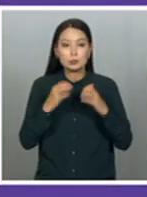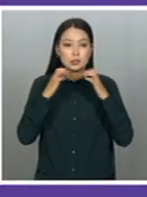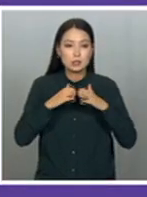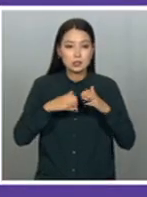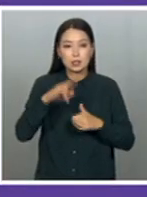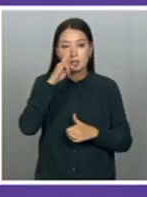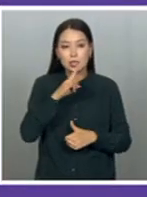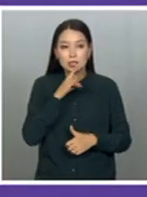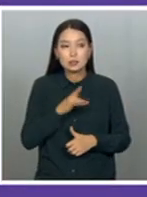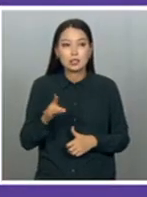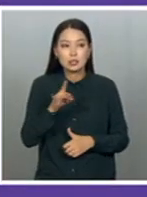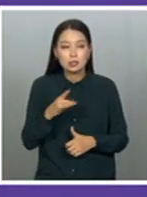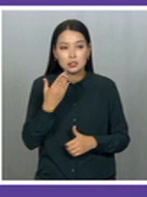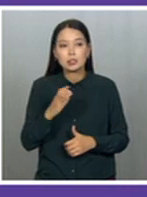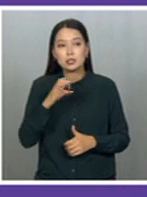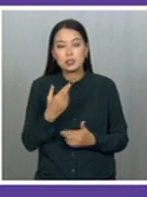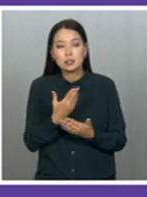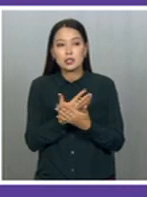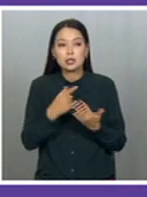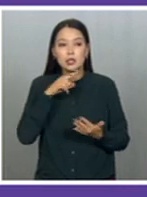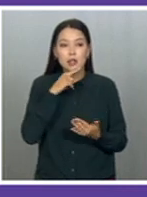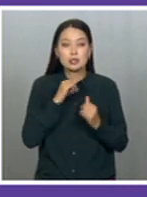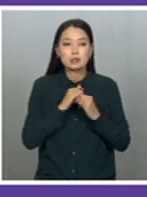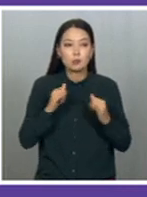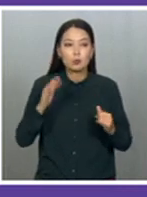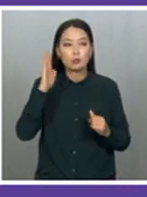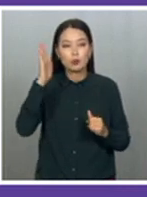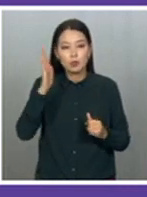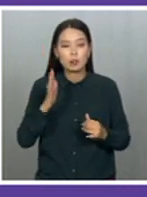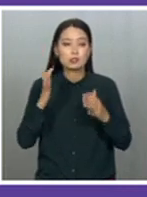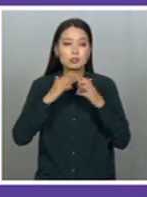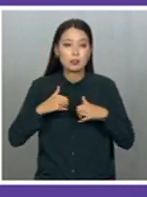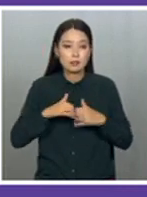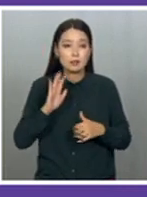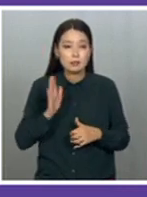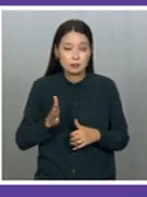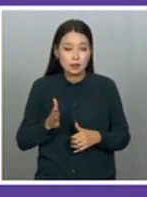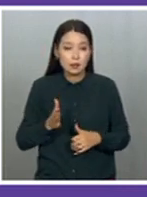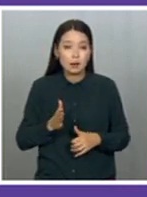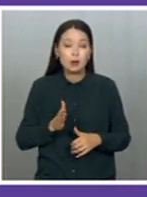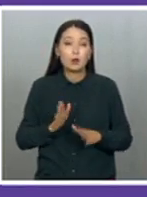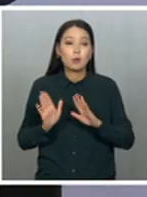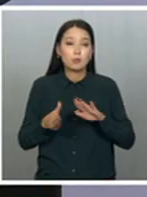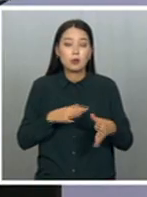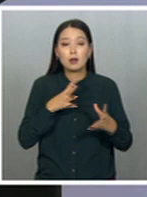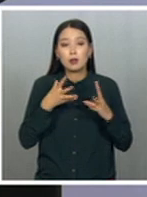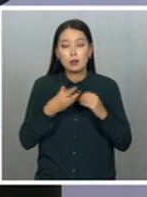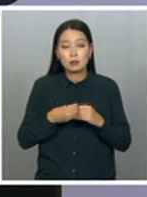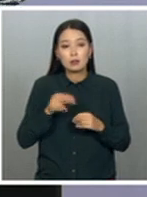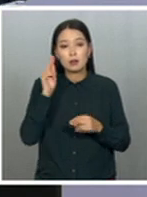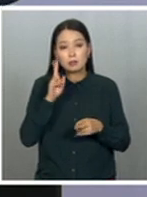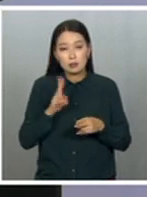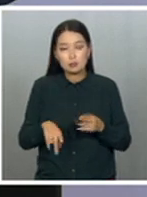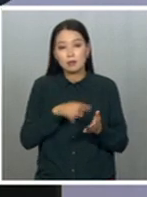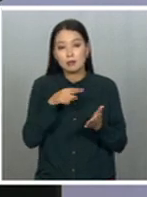Қазақстан Республикасының әлеуметтік экономикалық даму болашағын болжайтын боламыз. Әрбір сабақ зерттеу сабақ екендігі